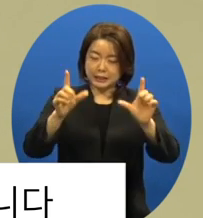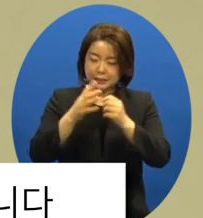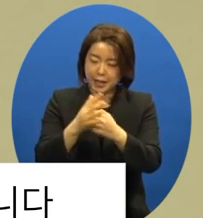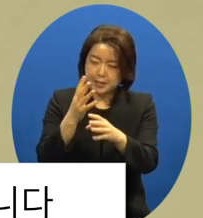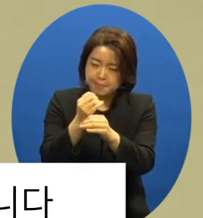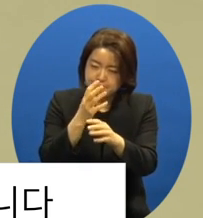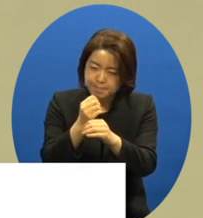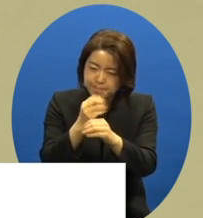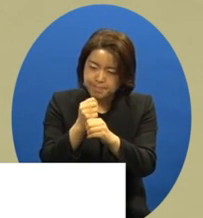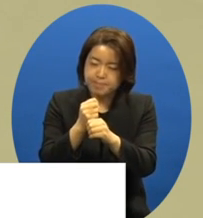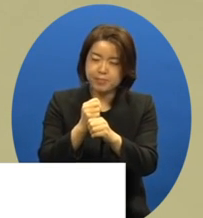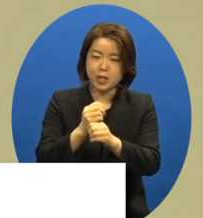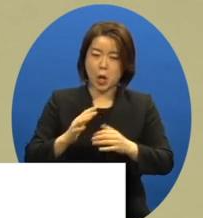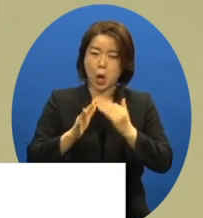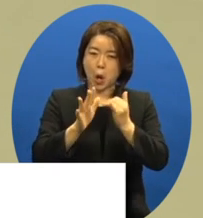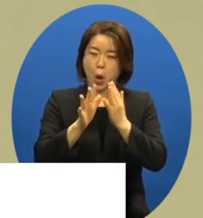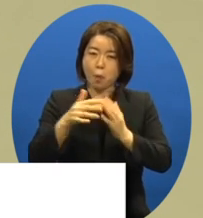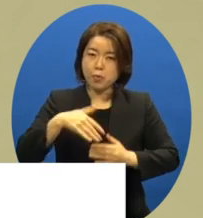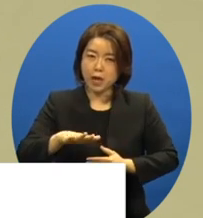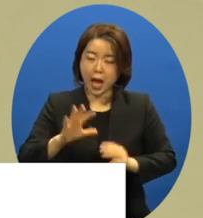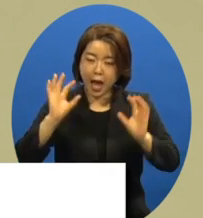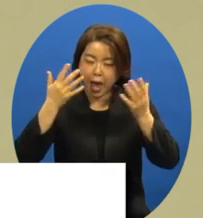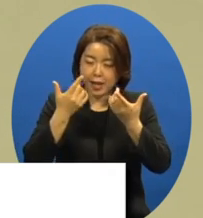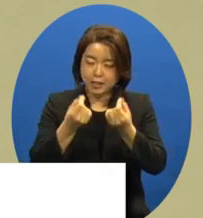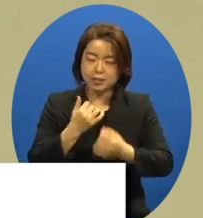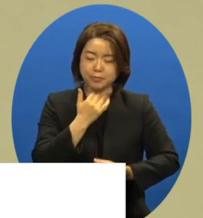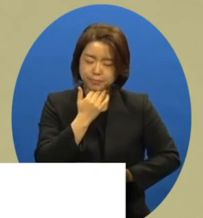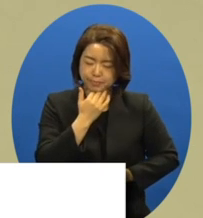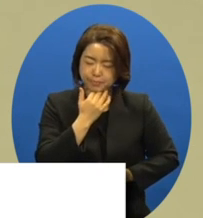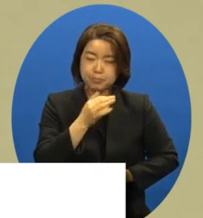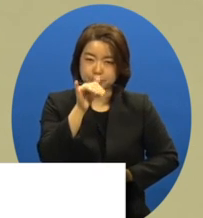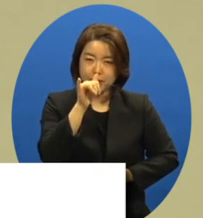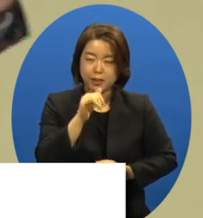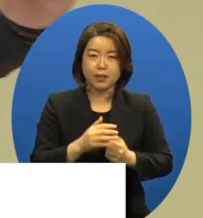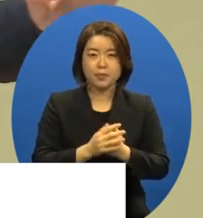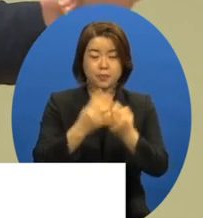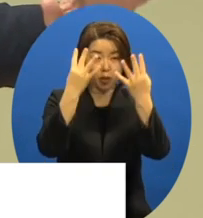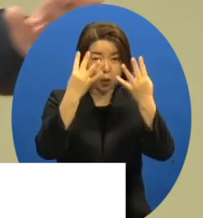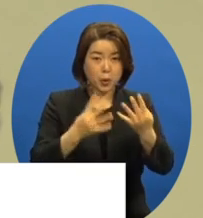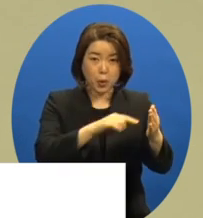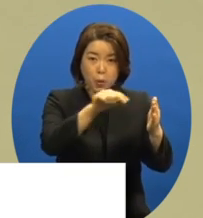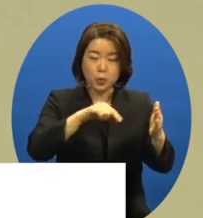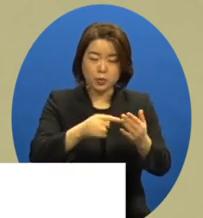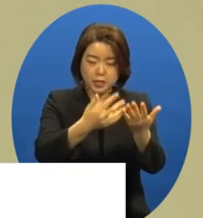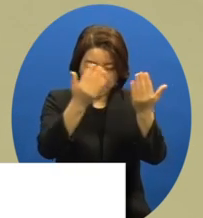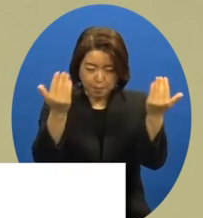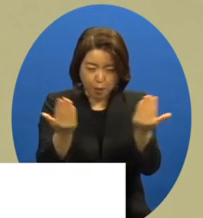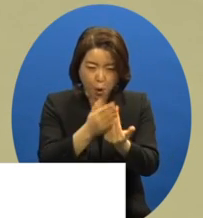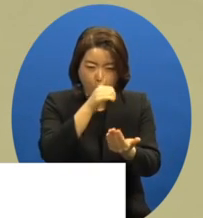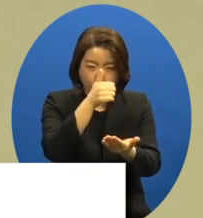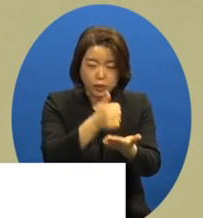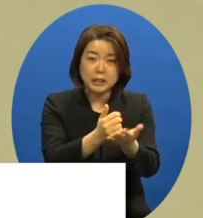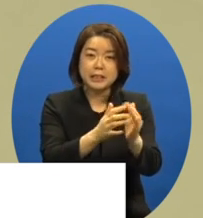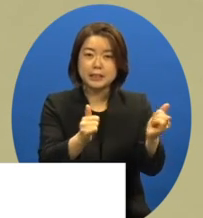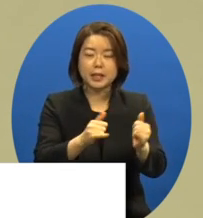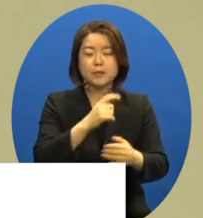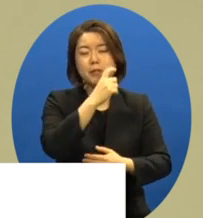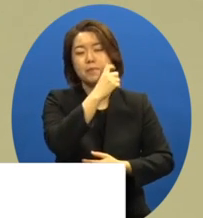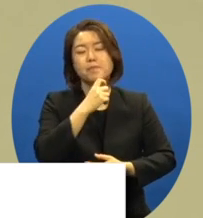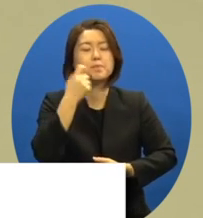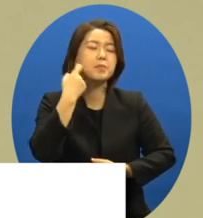소풍 가듯이 기다렸습니다. 그날이 되었습니다. 그 교도소에 있는 모든 죄수들이 다 면도를